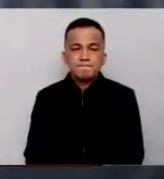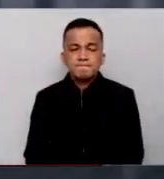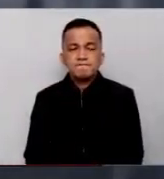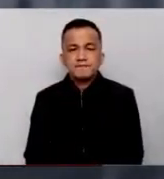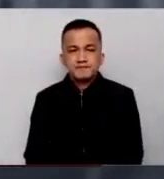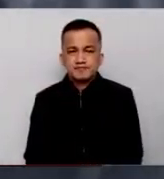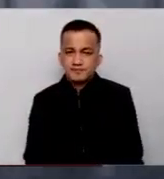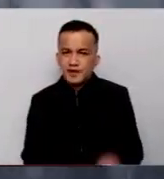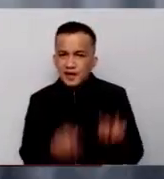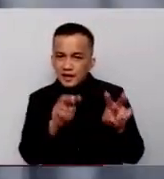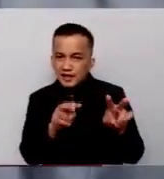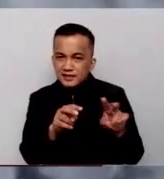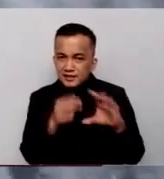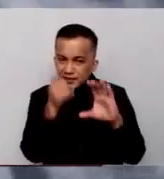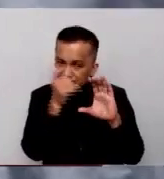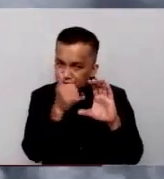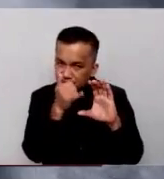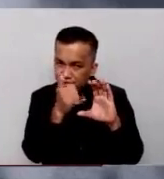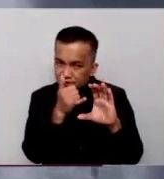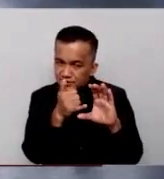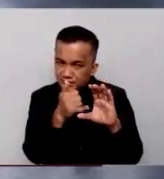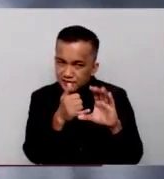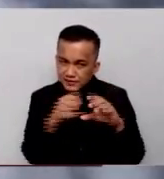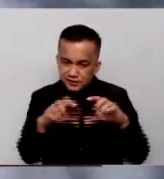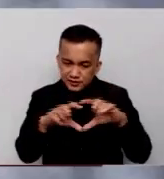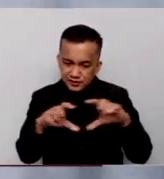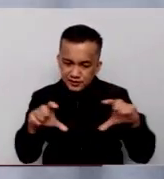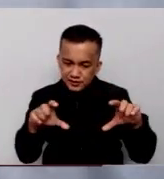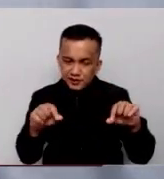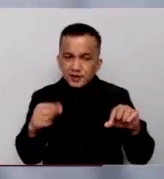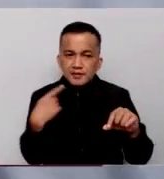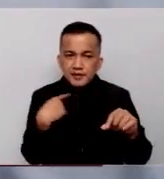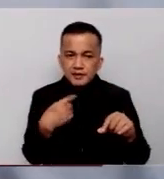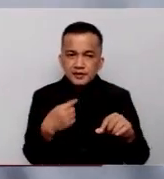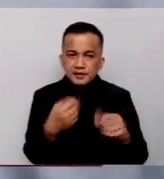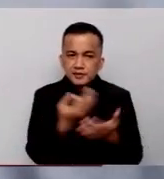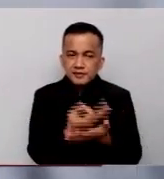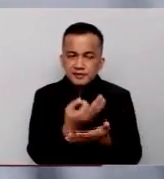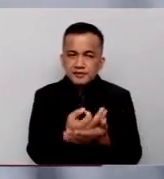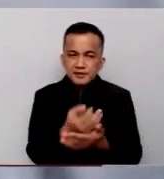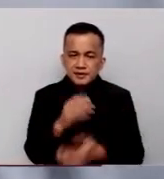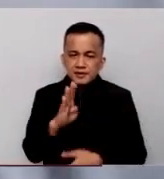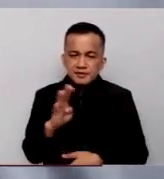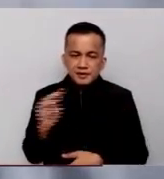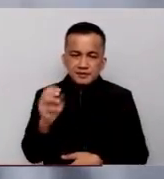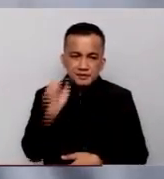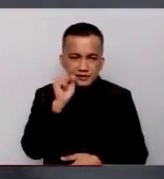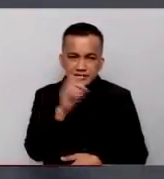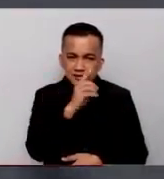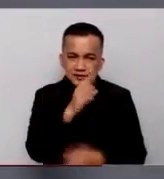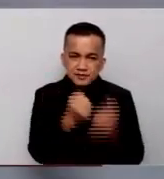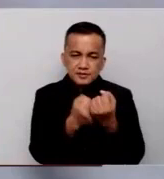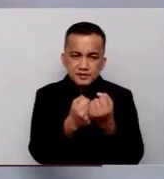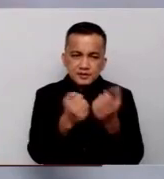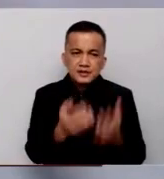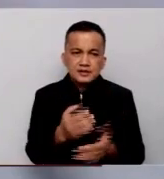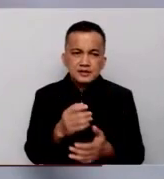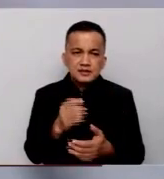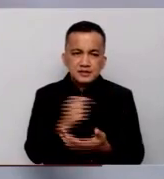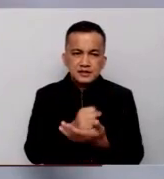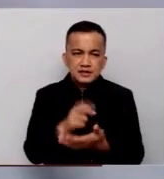Kitang-kita sa video na ito ang pag-aabot ng sobrang sinasabing may lamang pera sa ilang BBM Sara supporter sa Santa Rosa, Nueva Ecija nitong